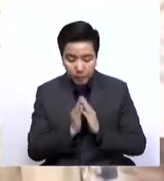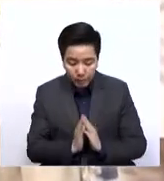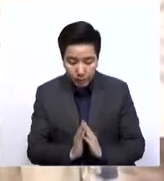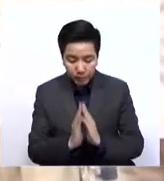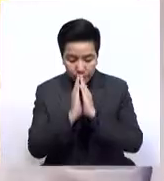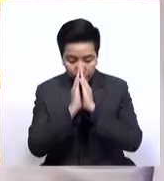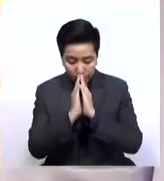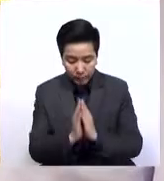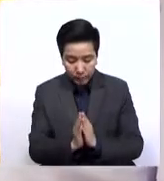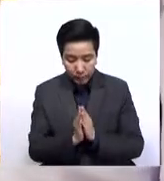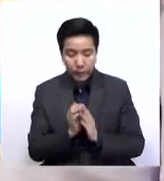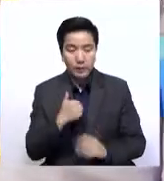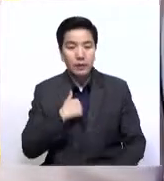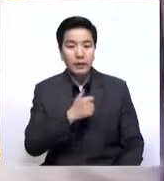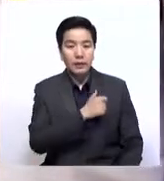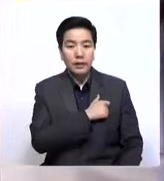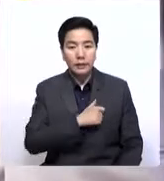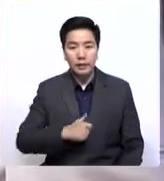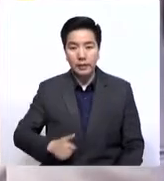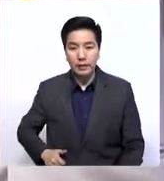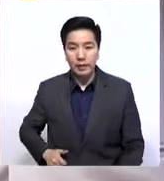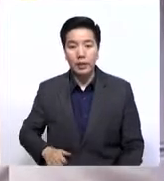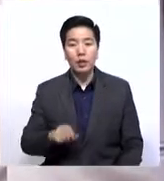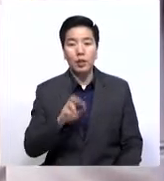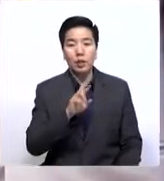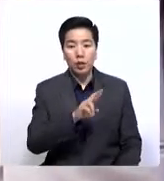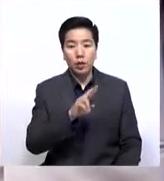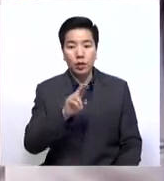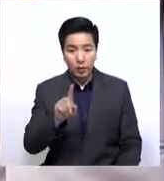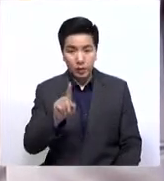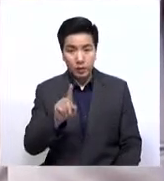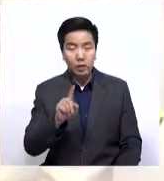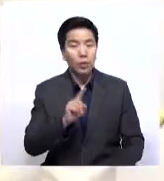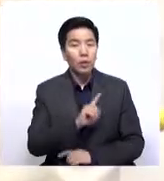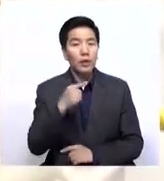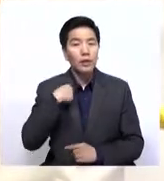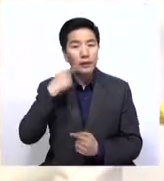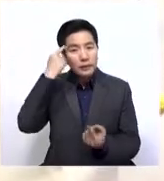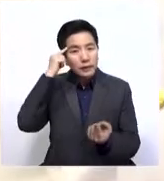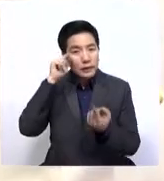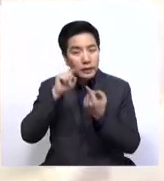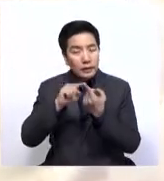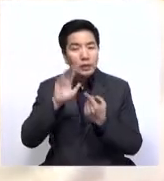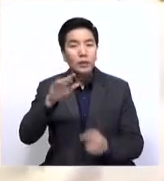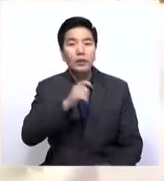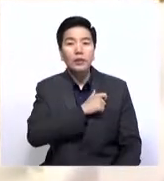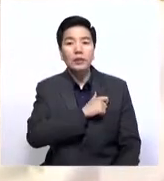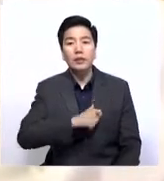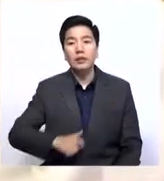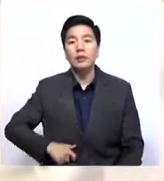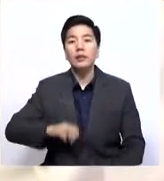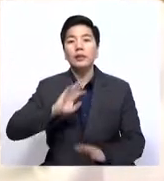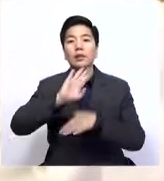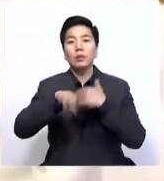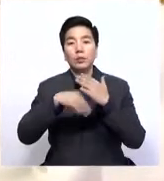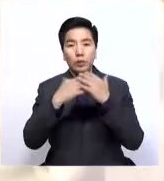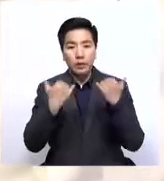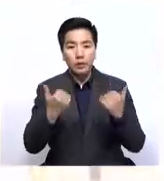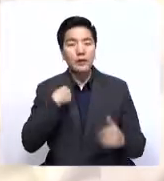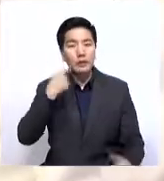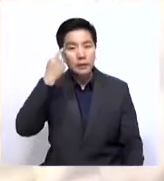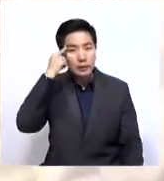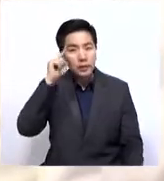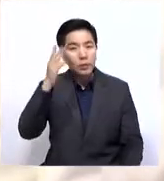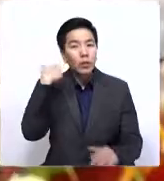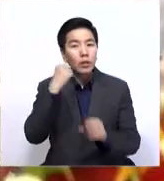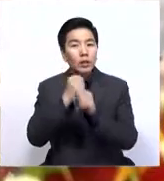เนื่องในวันพระบาทสมเด็จพระพุทธยอดฟ้าจุฬาโลกมหาราชและวันที่ระลึกมหาจักรีบรมราชวงศ์เพื่อให้ประชาชนได้ระลึกถึ